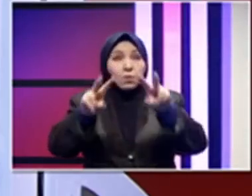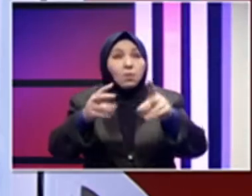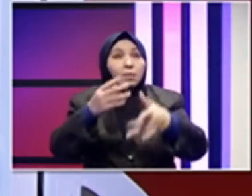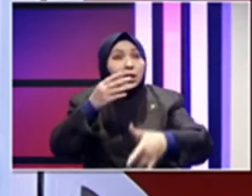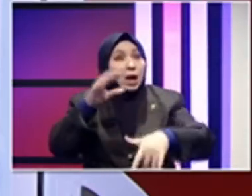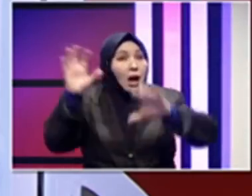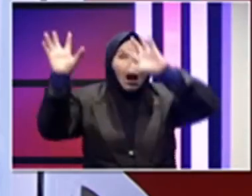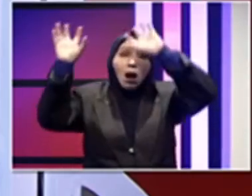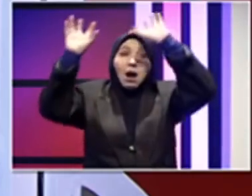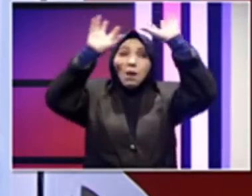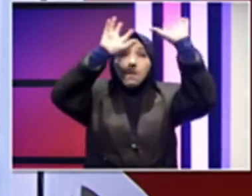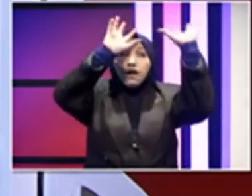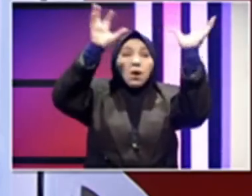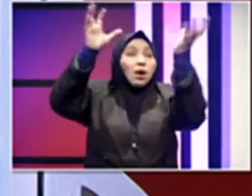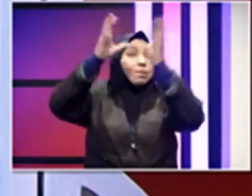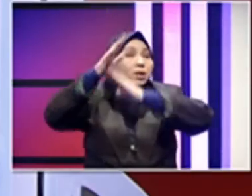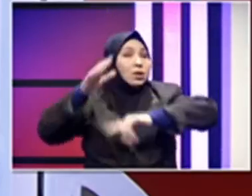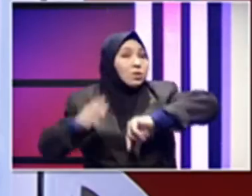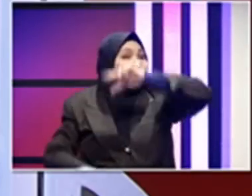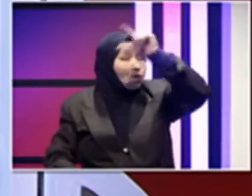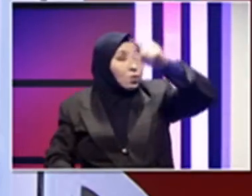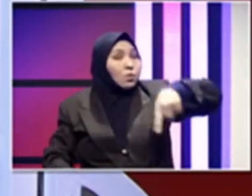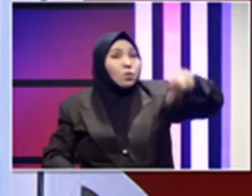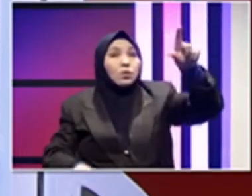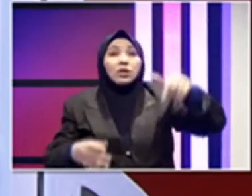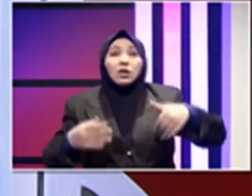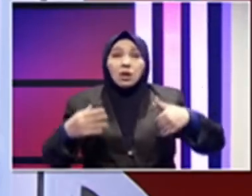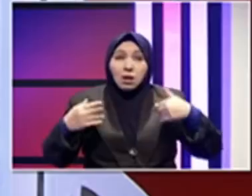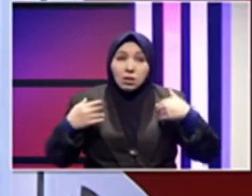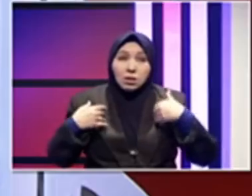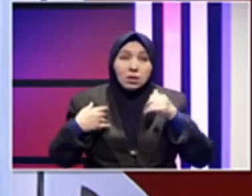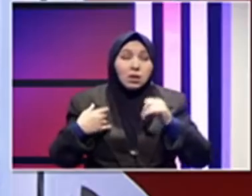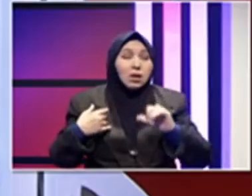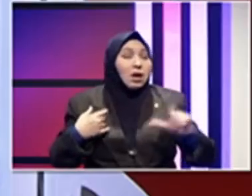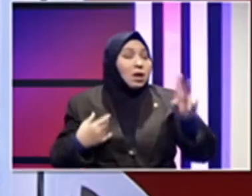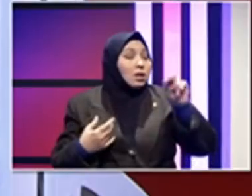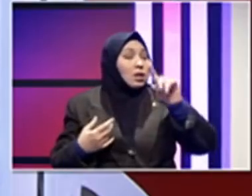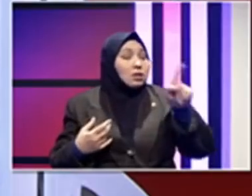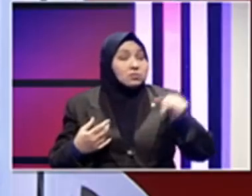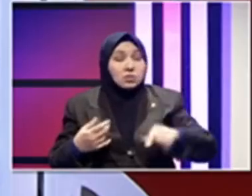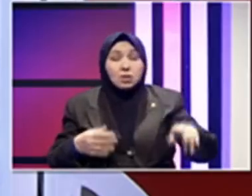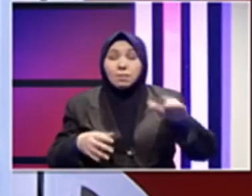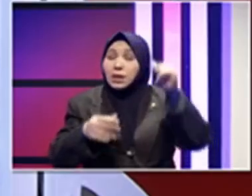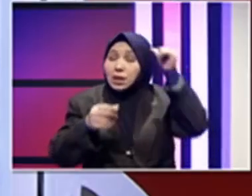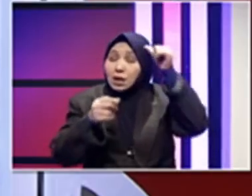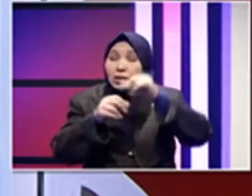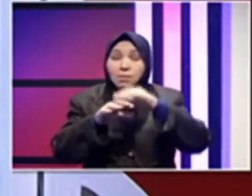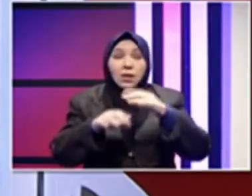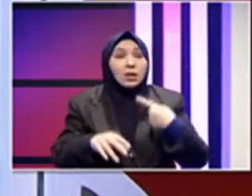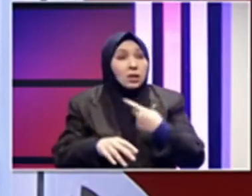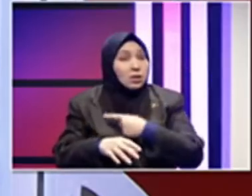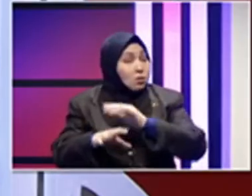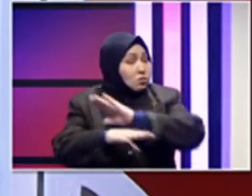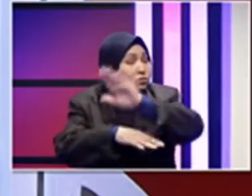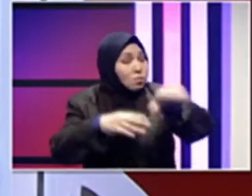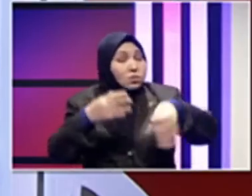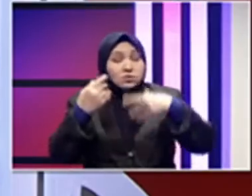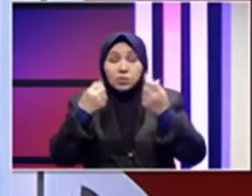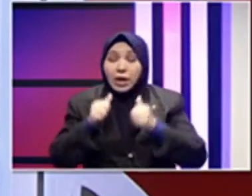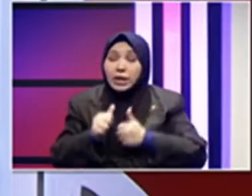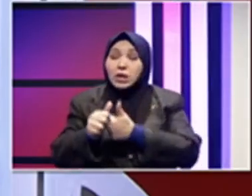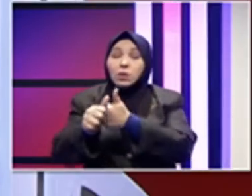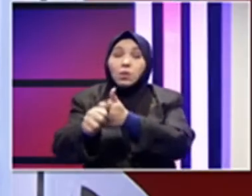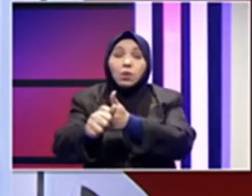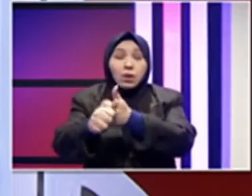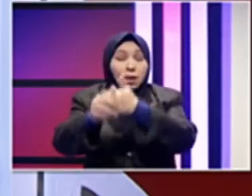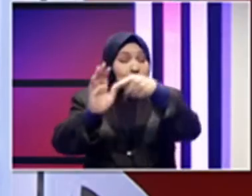awan, tengok pada gunung dan sebagainya, ini ia adalah nadhir, peringatan kepada kita bahawa mereka semua dah ikut peraturan.